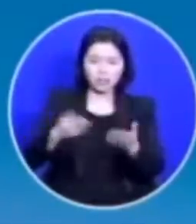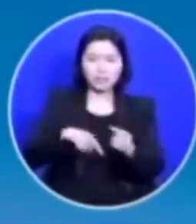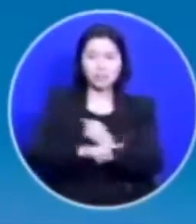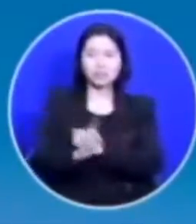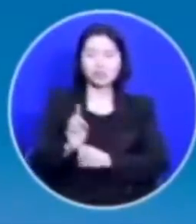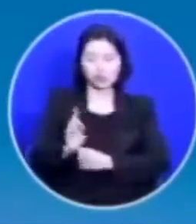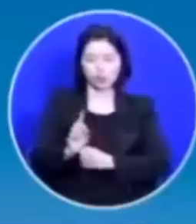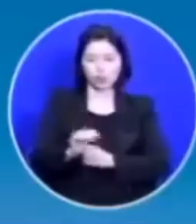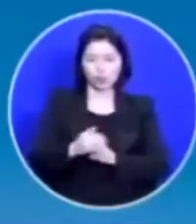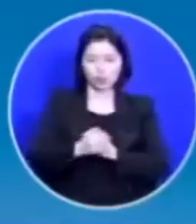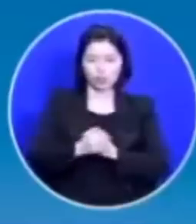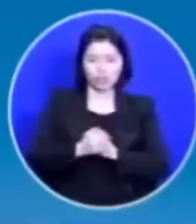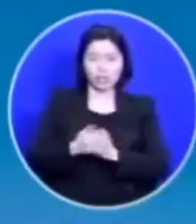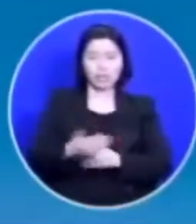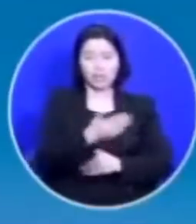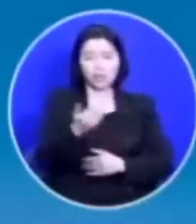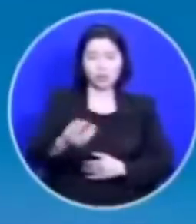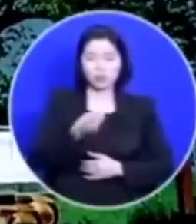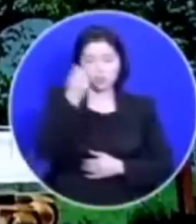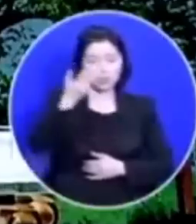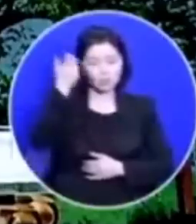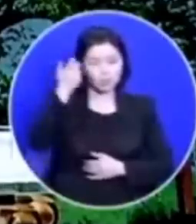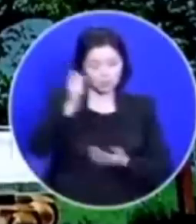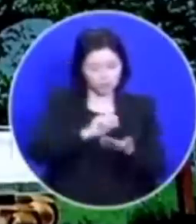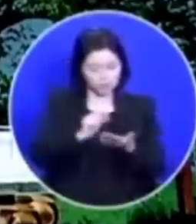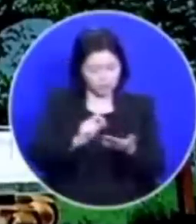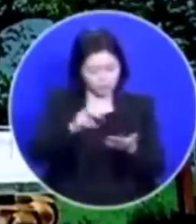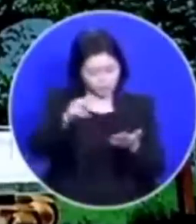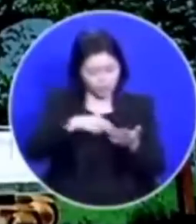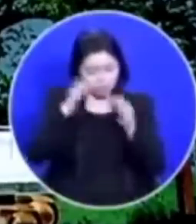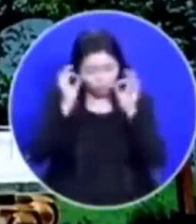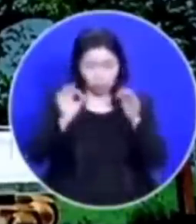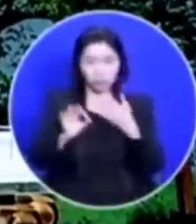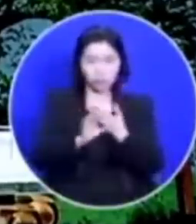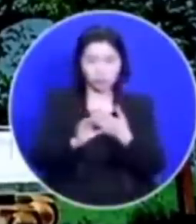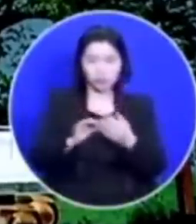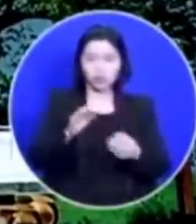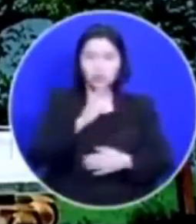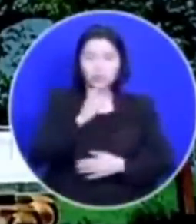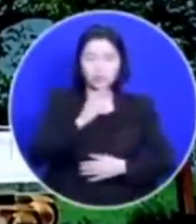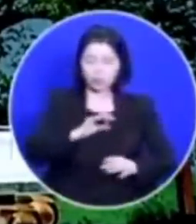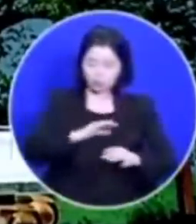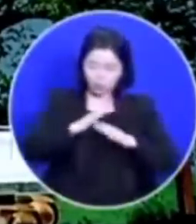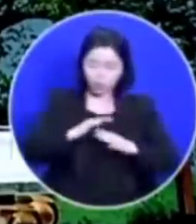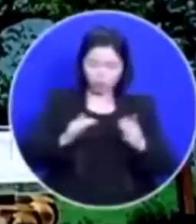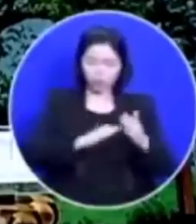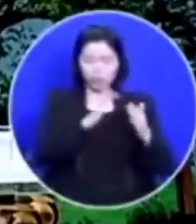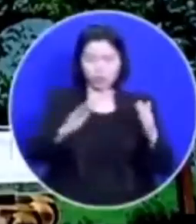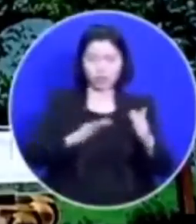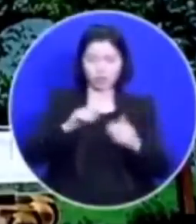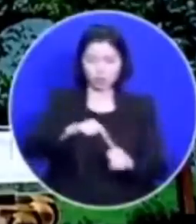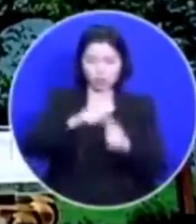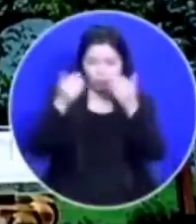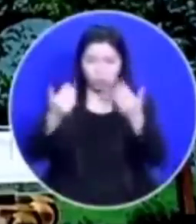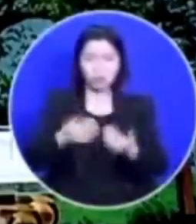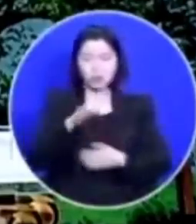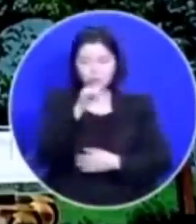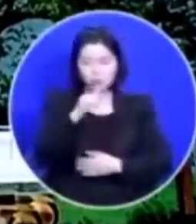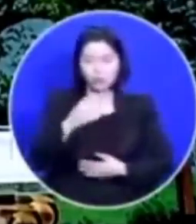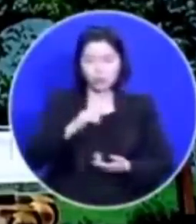여러분 영성의 길을 쓰시는 성도님들의 일기를 읽어 보면 정말 놀랍게 가정이 구원 받고 있음을 보게